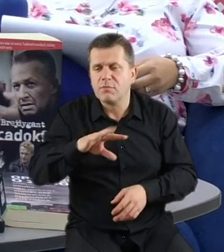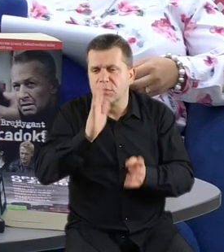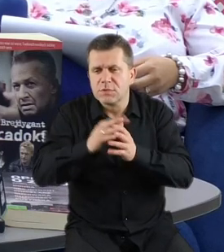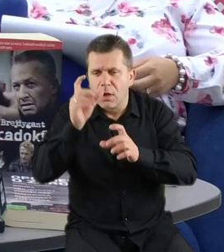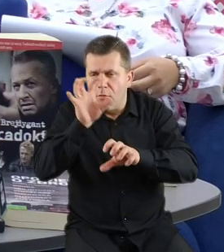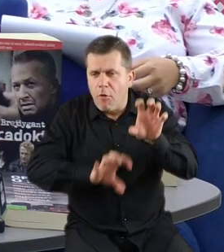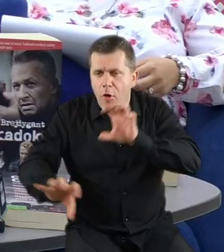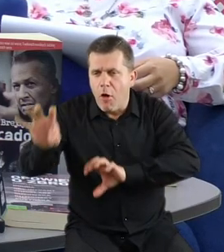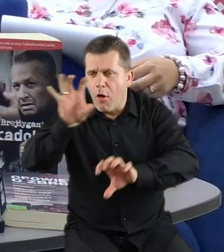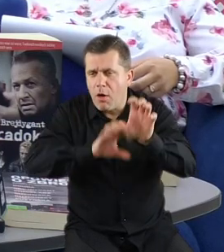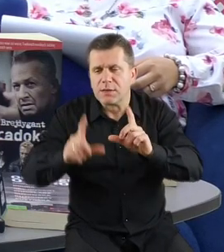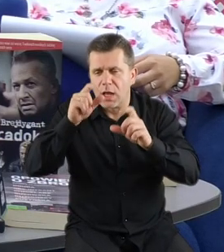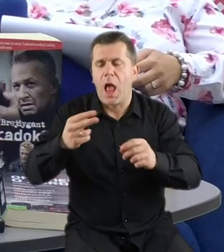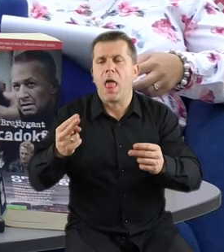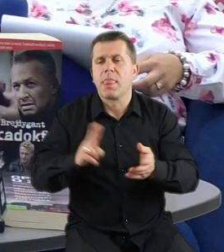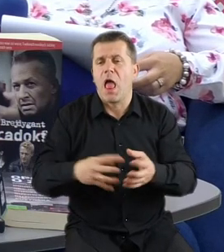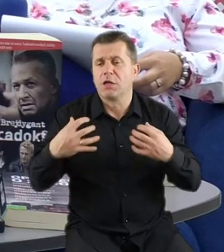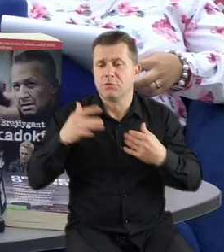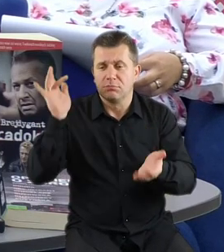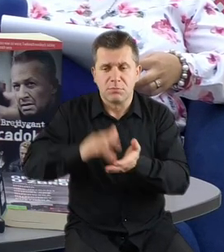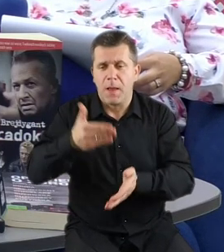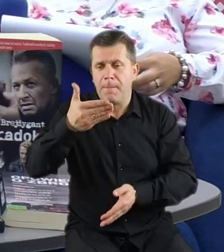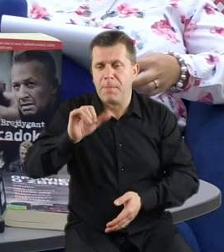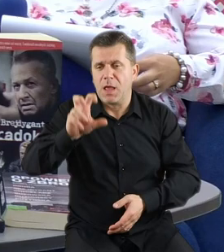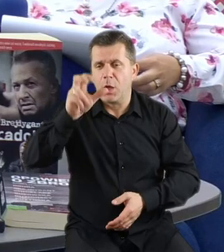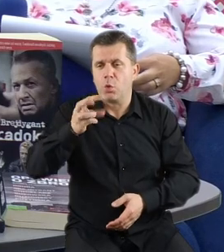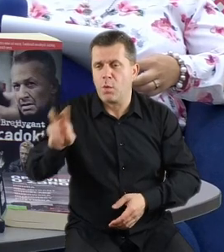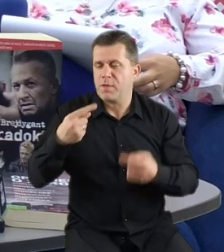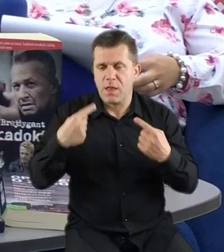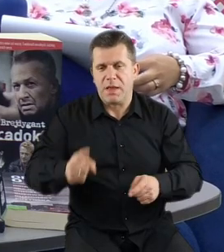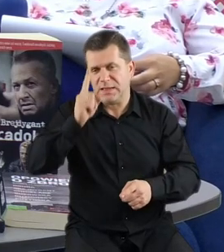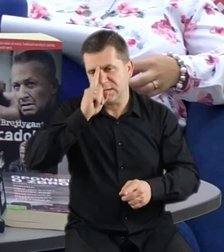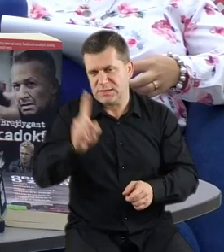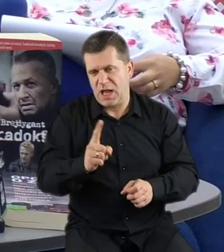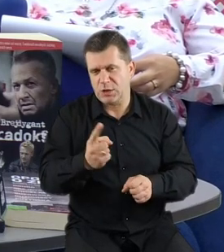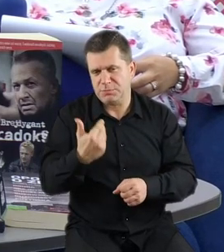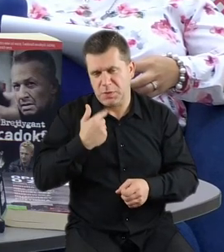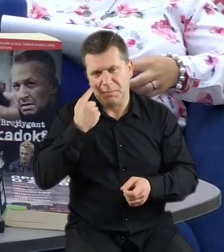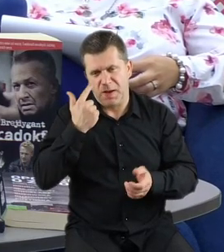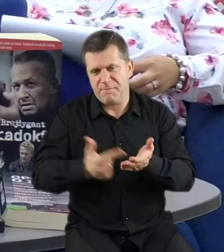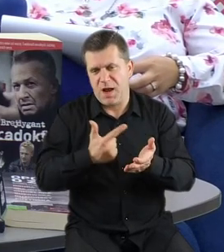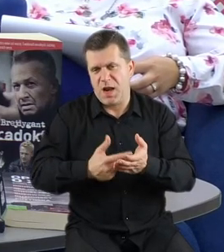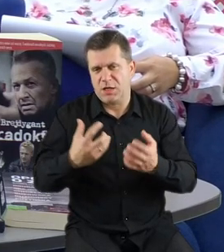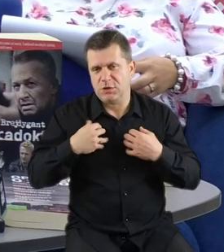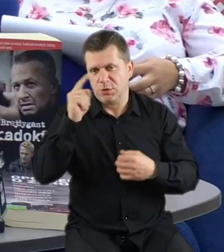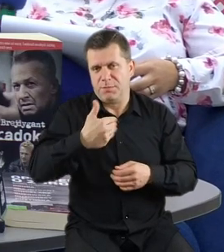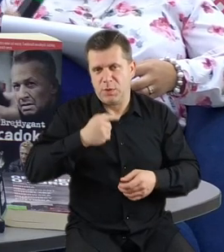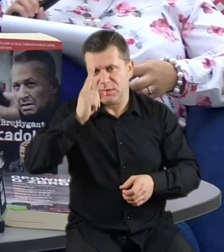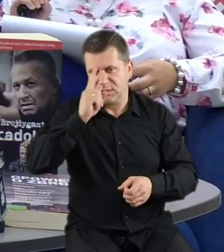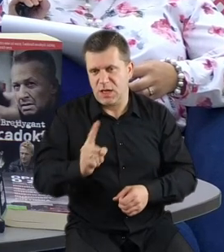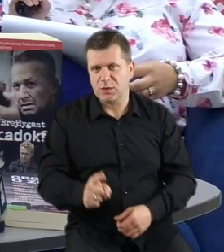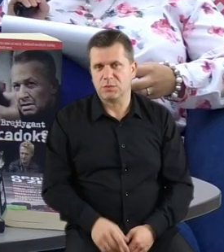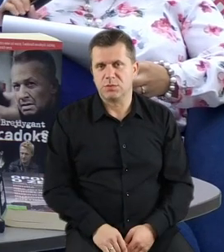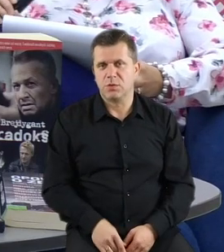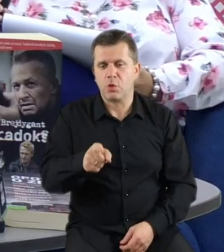ja tam po prostu oglądałem te zdjęcia, ale nie byłem w Michniowie, nie wiem, w Skarżysku byłem ze dwa razy w życiu, ale tam nie.